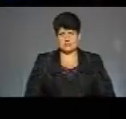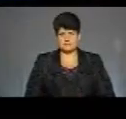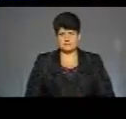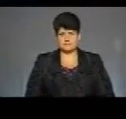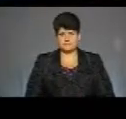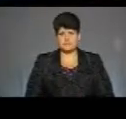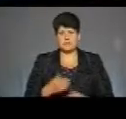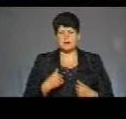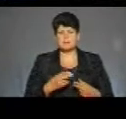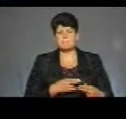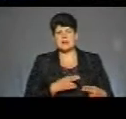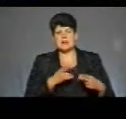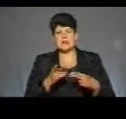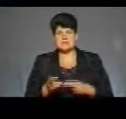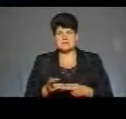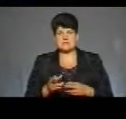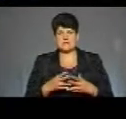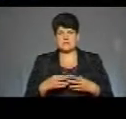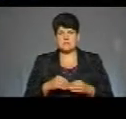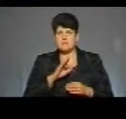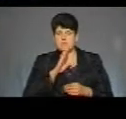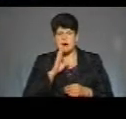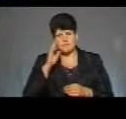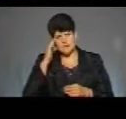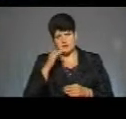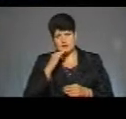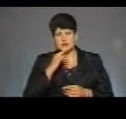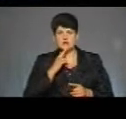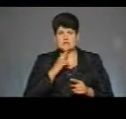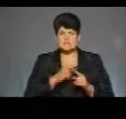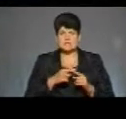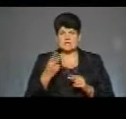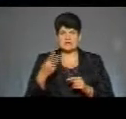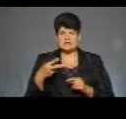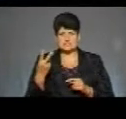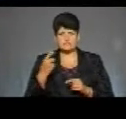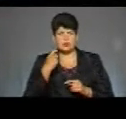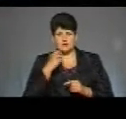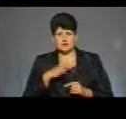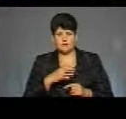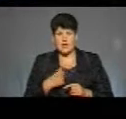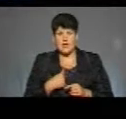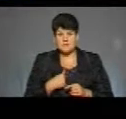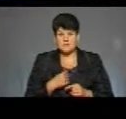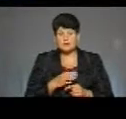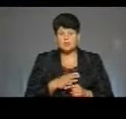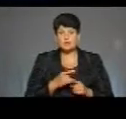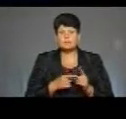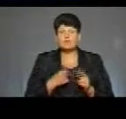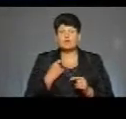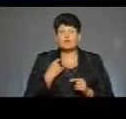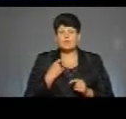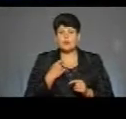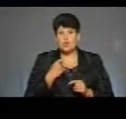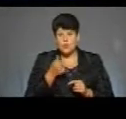Ми переїздили з сім'єю, мама, тато, сестра, 22 роки їй на той час було, а мені всього піврочку.